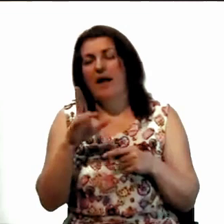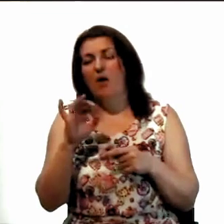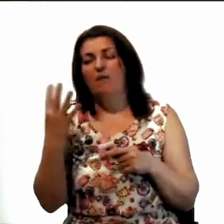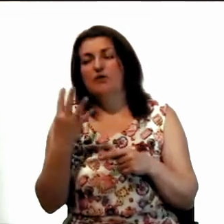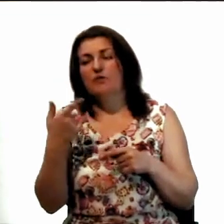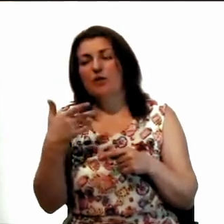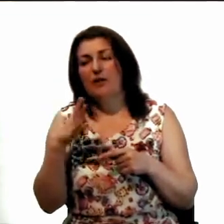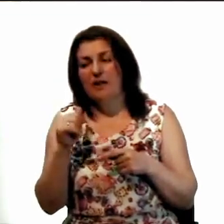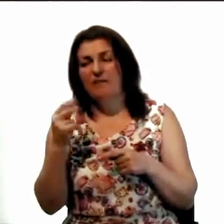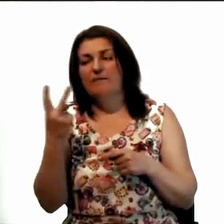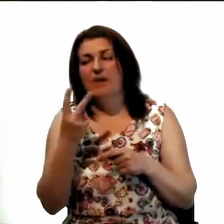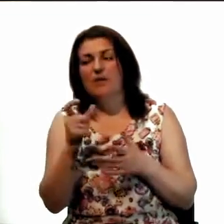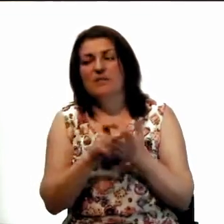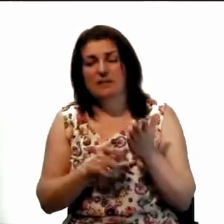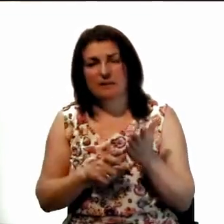2 стих.